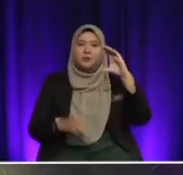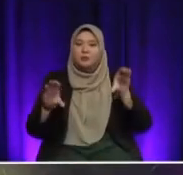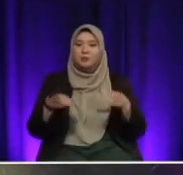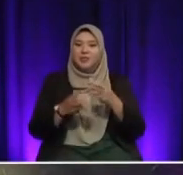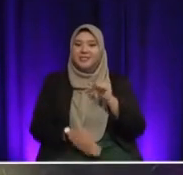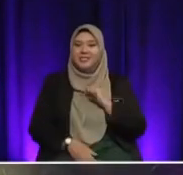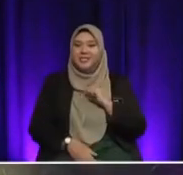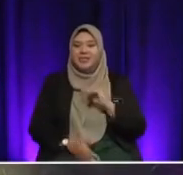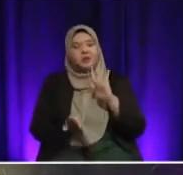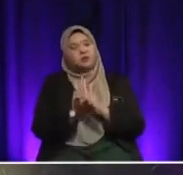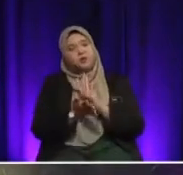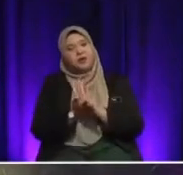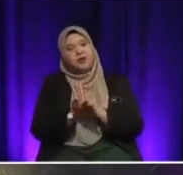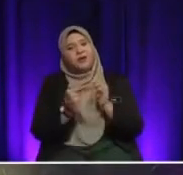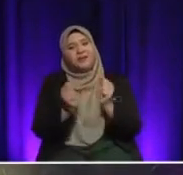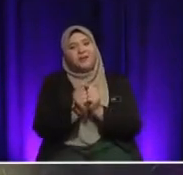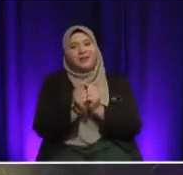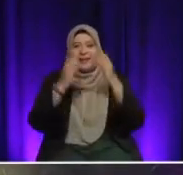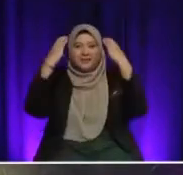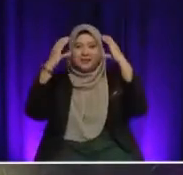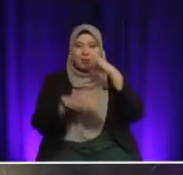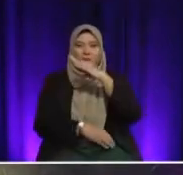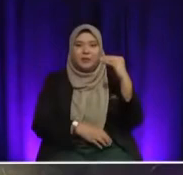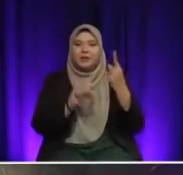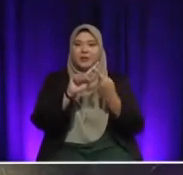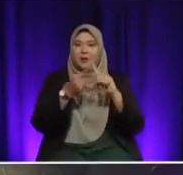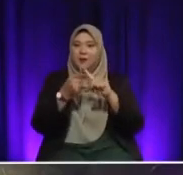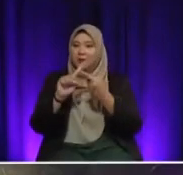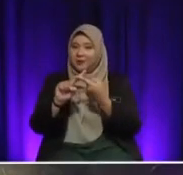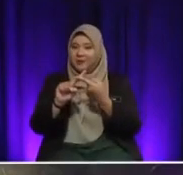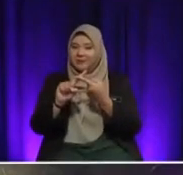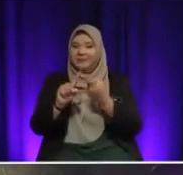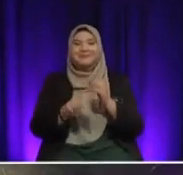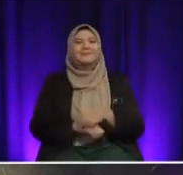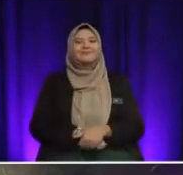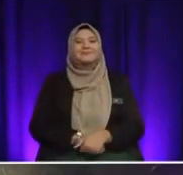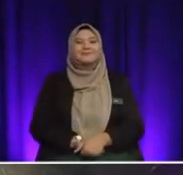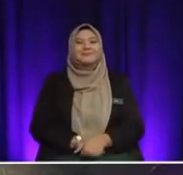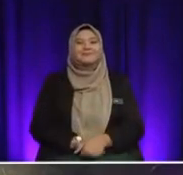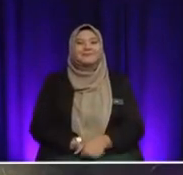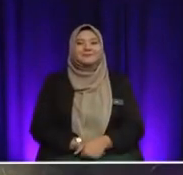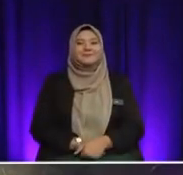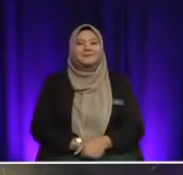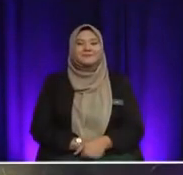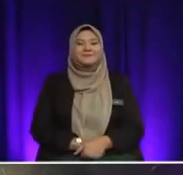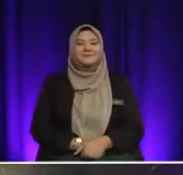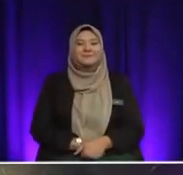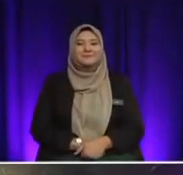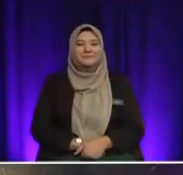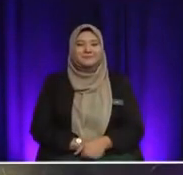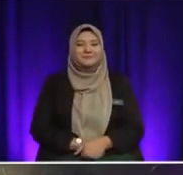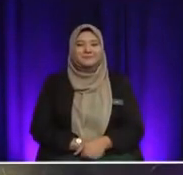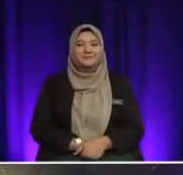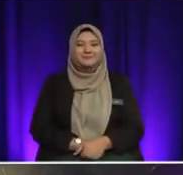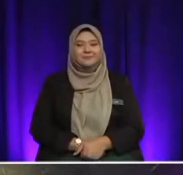beberapa amali yang saya masih berhutang dengan murid. Tak apa, ada masa, ada ruang dan ketikanya untuk murid-murid ini jalankan amali seperti yang